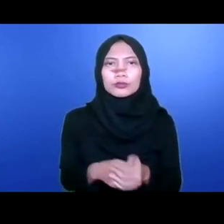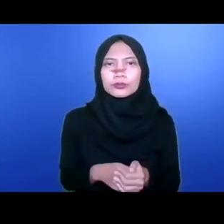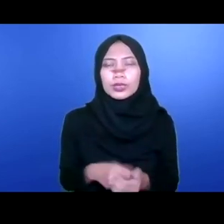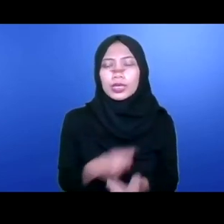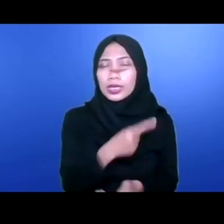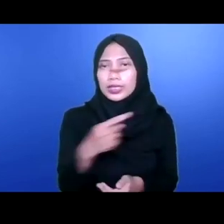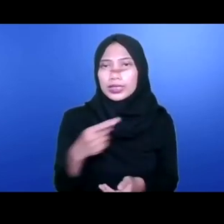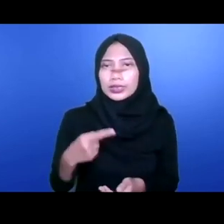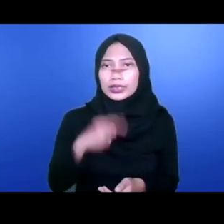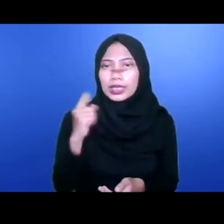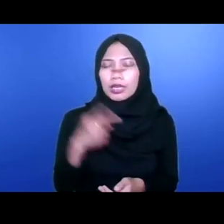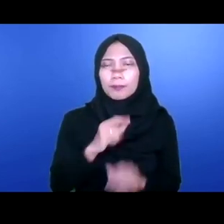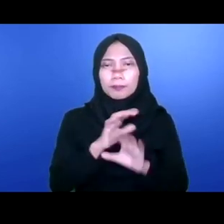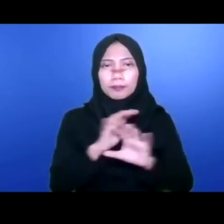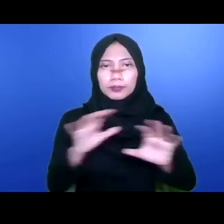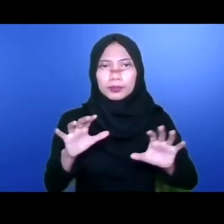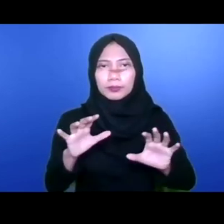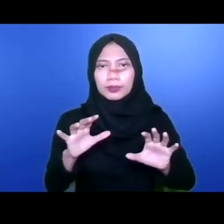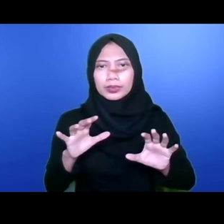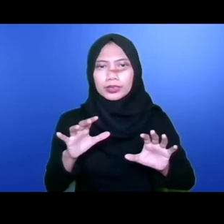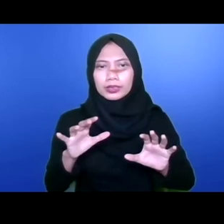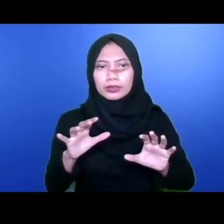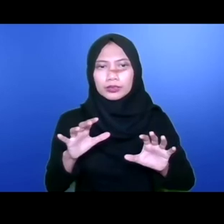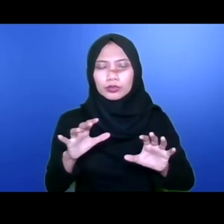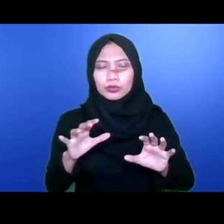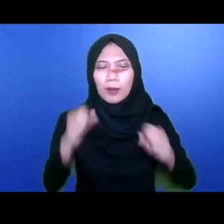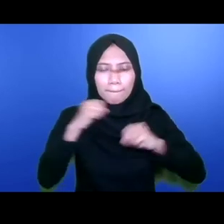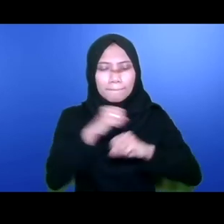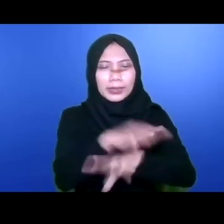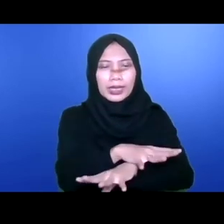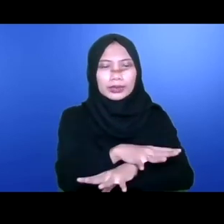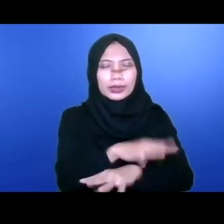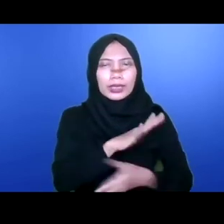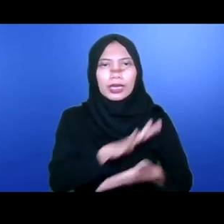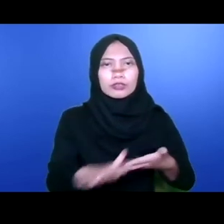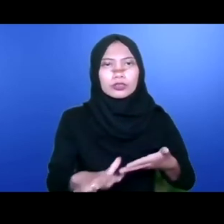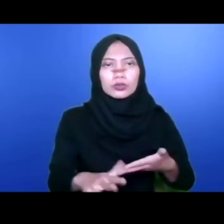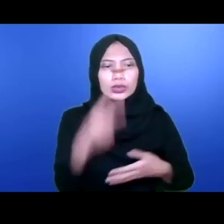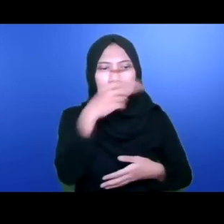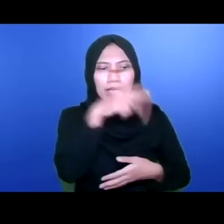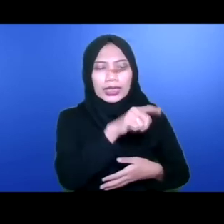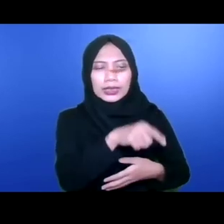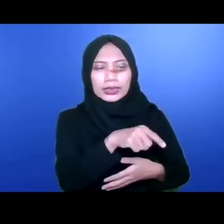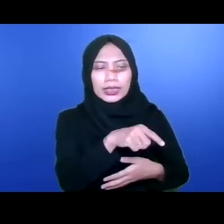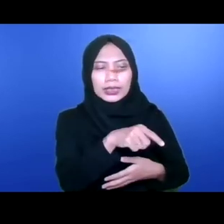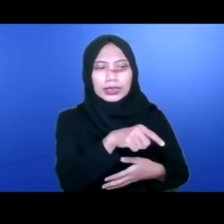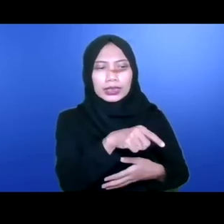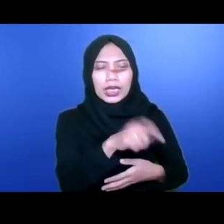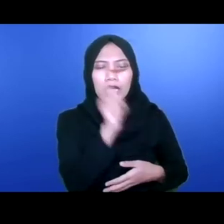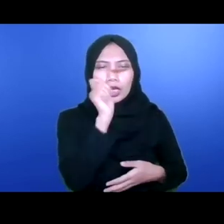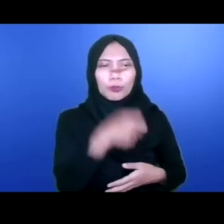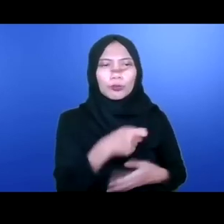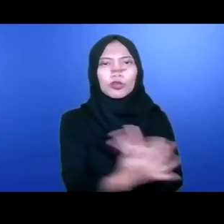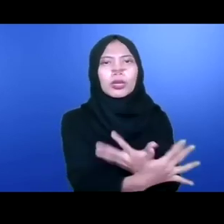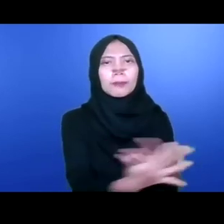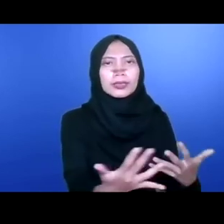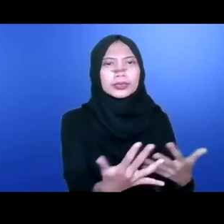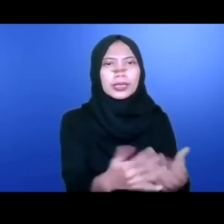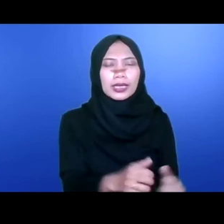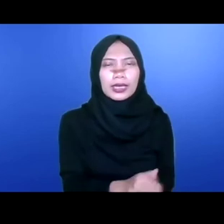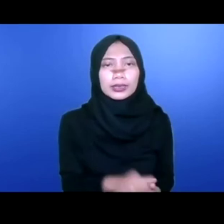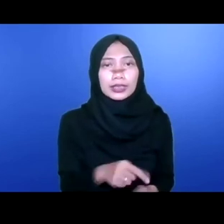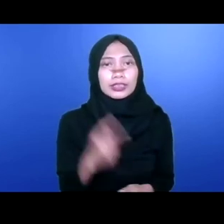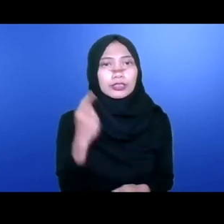banyak mendetailkan isunya di lapangan seperti apa, ngelihat dari sisi customer centric-nya. Itu yang kita coba